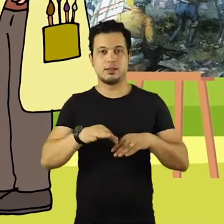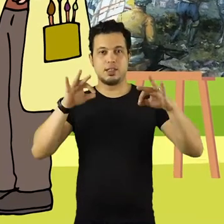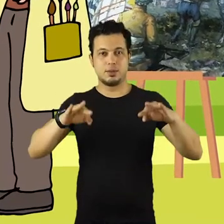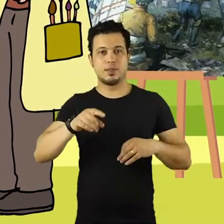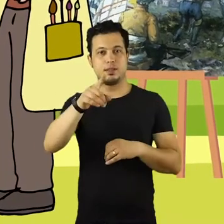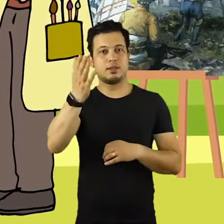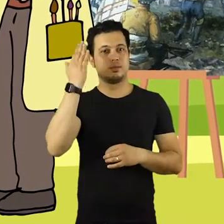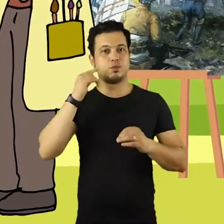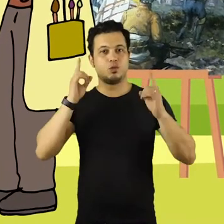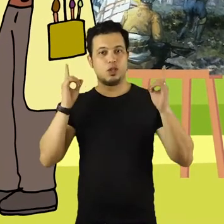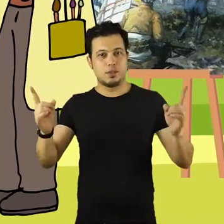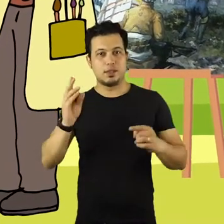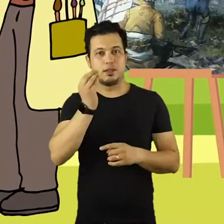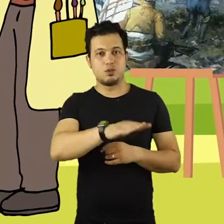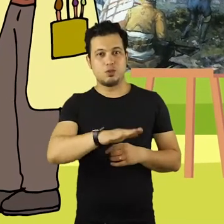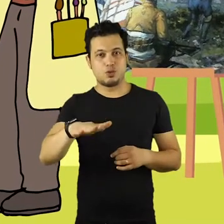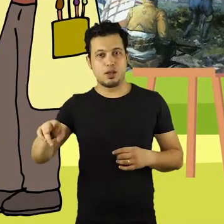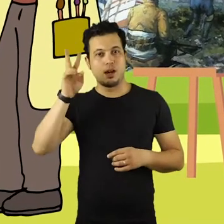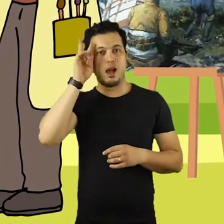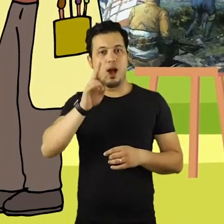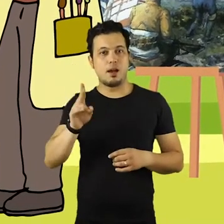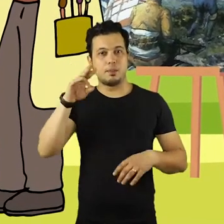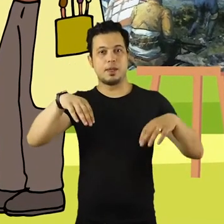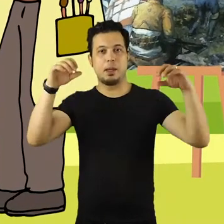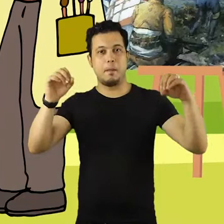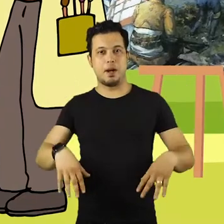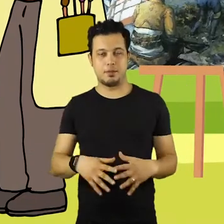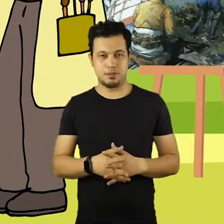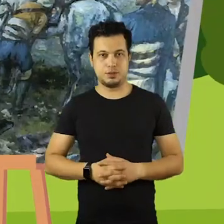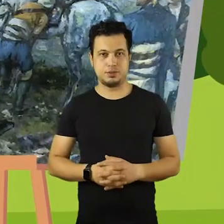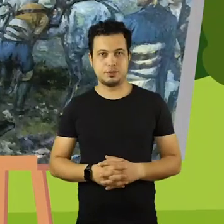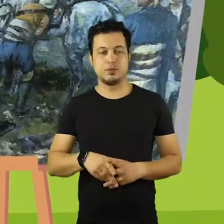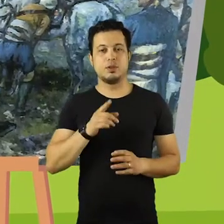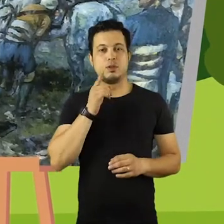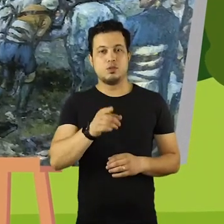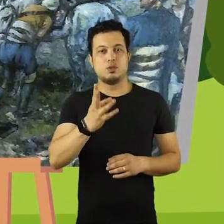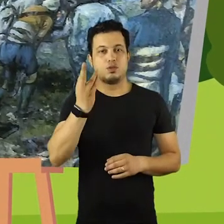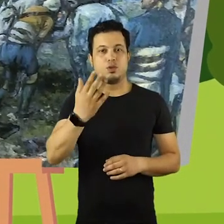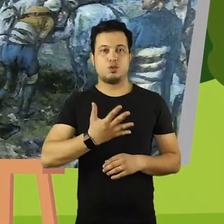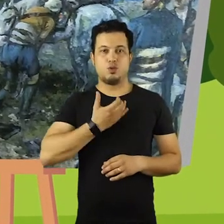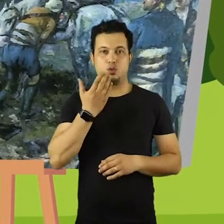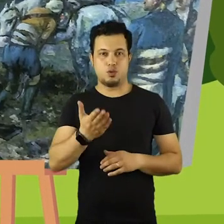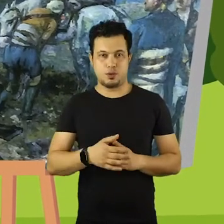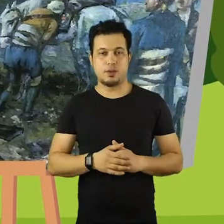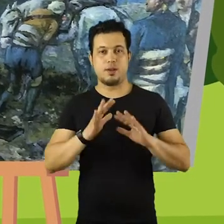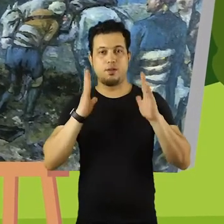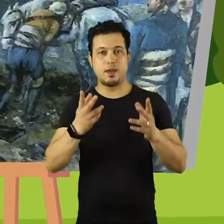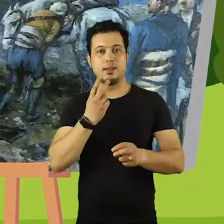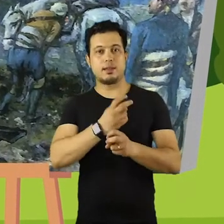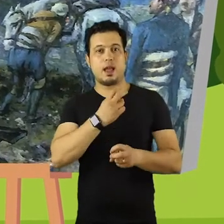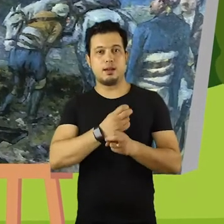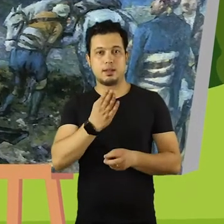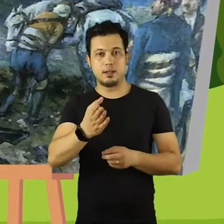sizin döneminizdeki çocuklar hayal etmeyi bırakmış. Bu çok üzücü ve